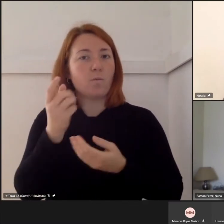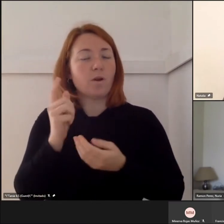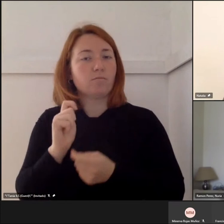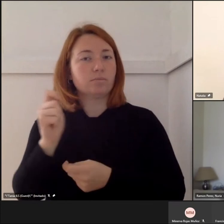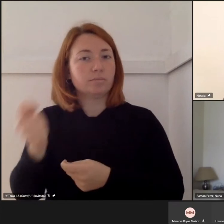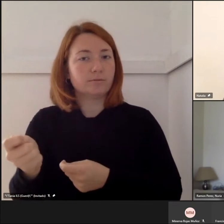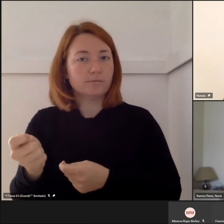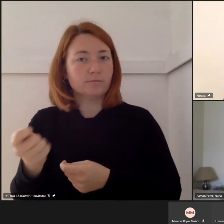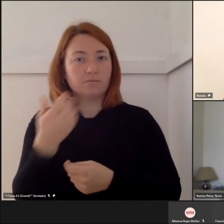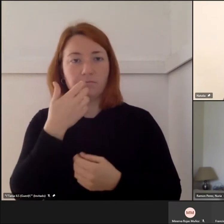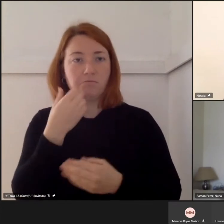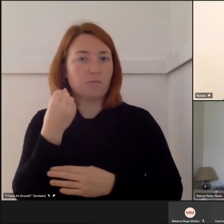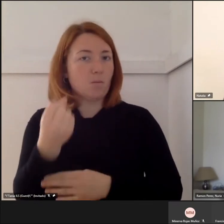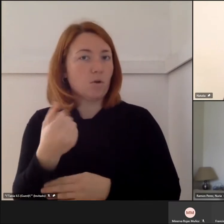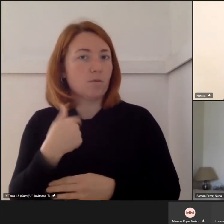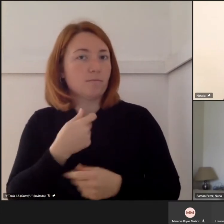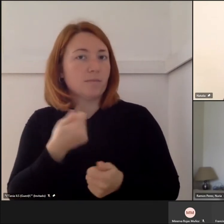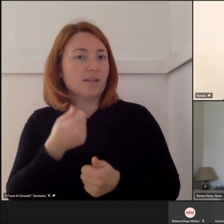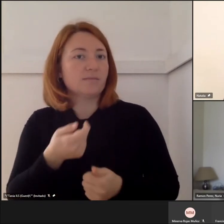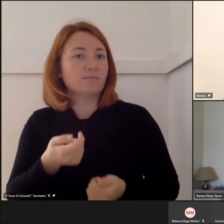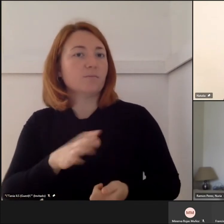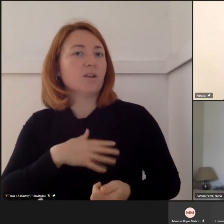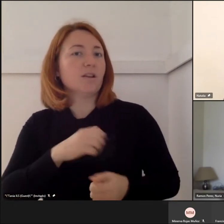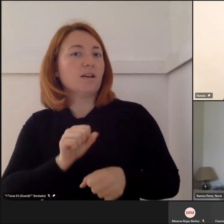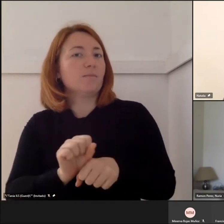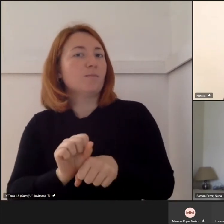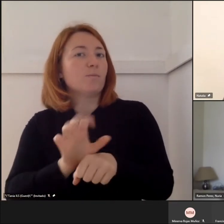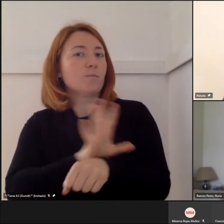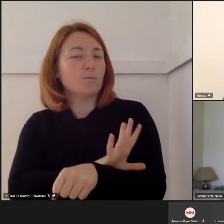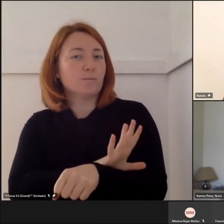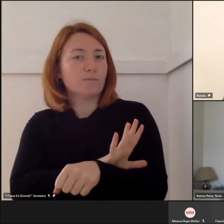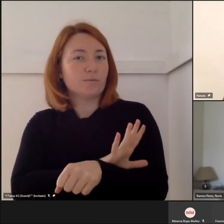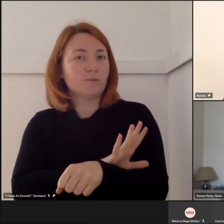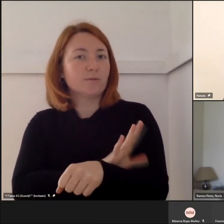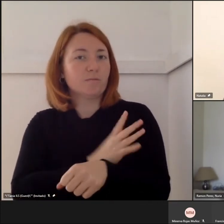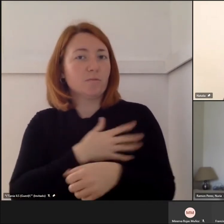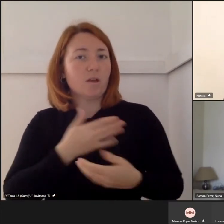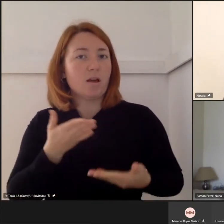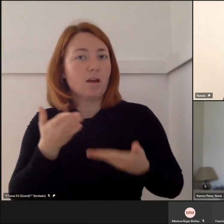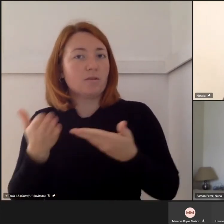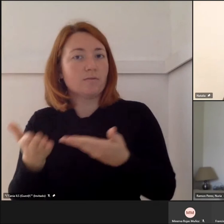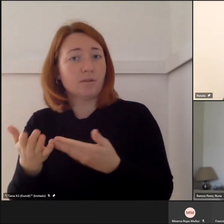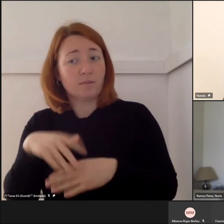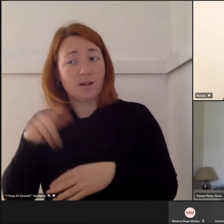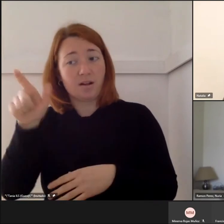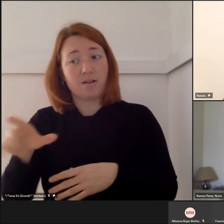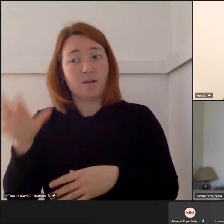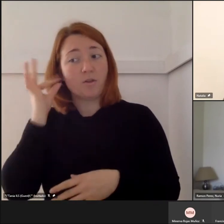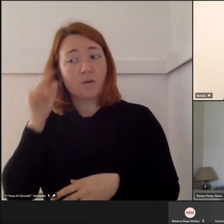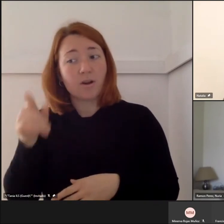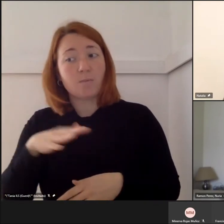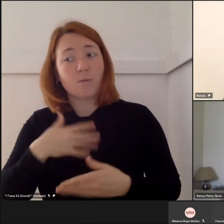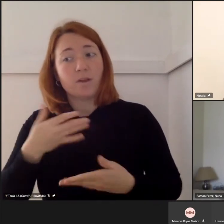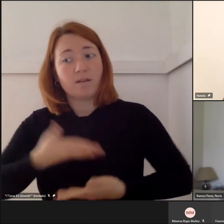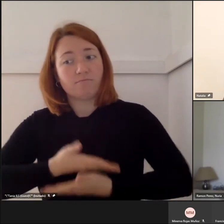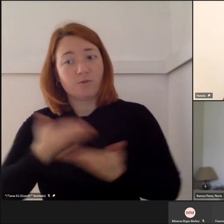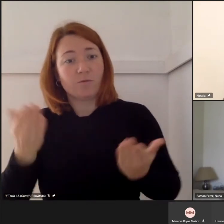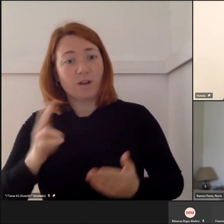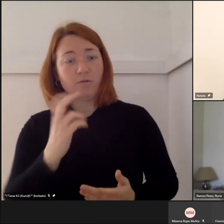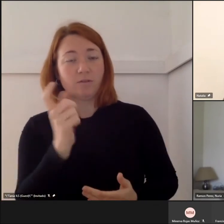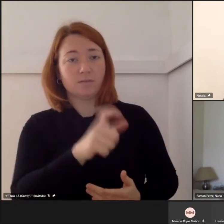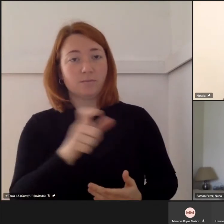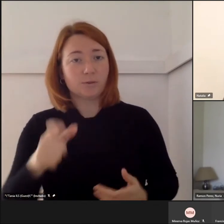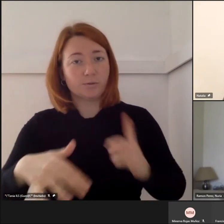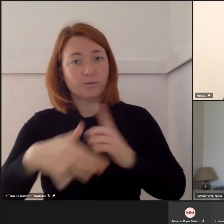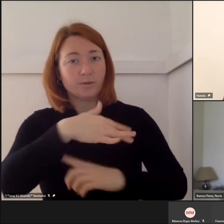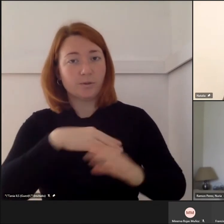per un recolzament més emocional que vagi molt més enllà d'aquesta situació i que la dona sàpiga que pot confiar que té persones a l'entorn, i més amb aquesta